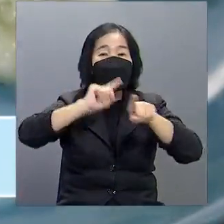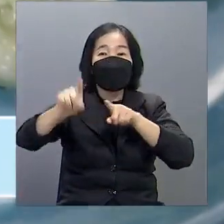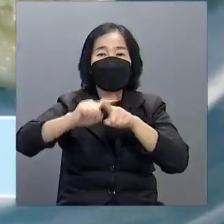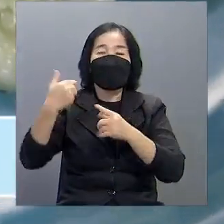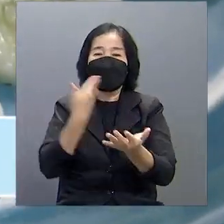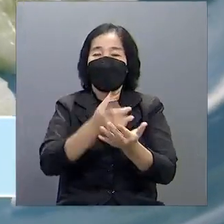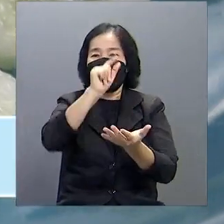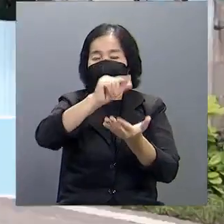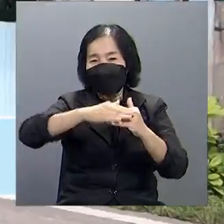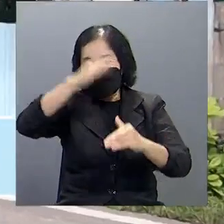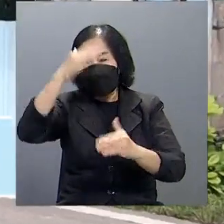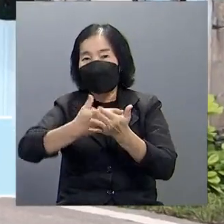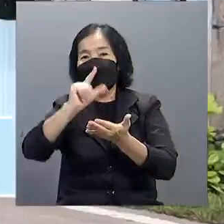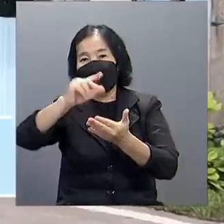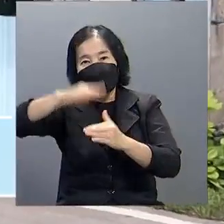าแม่ค้ากันหน่อยจ้า